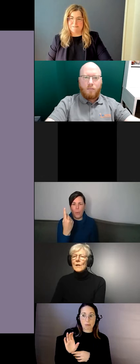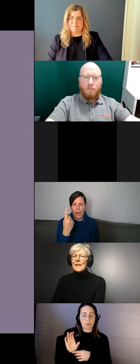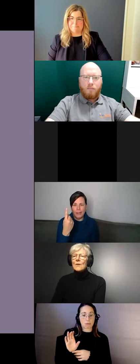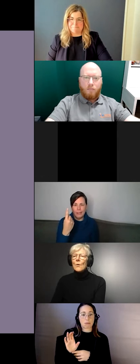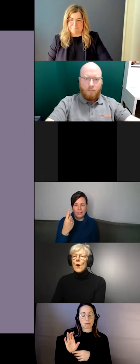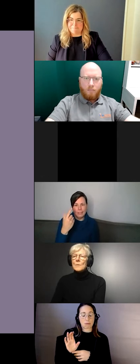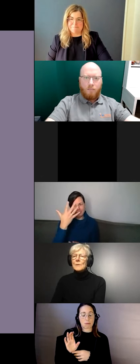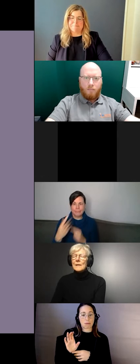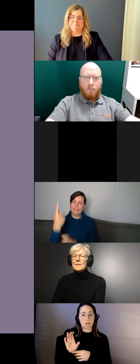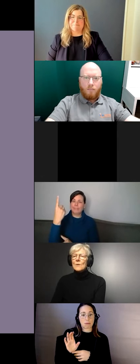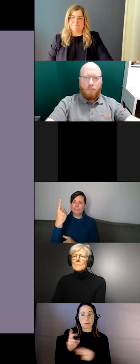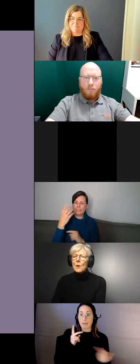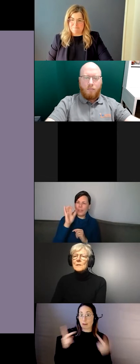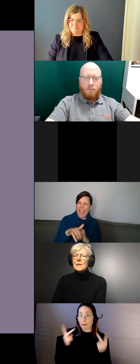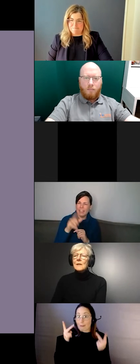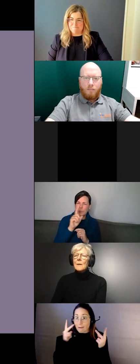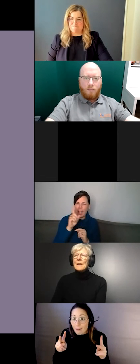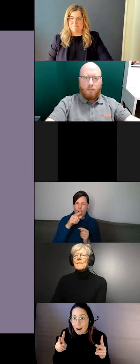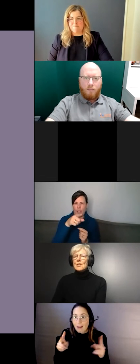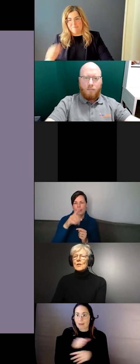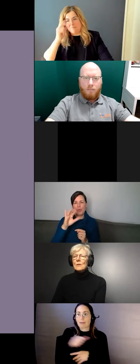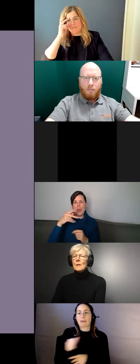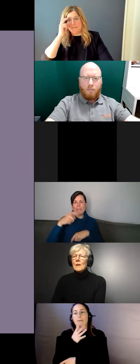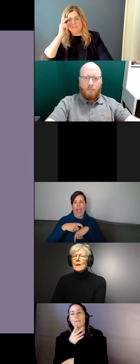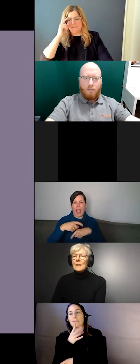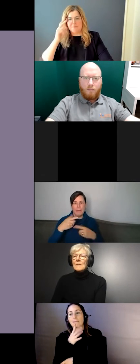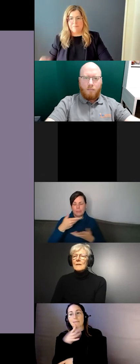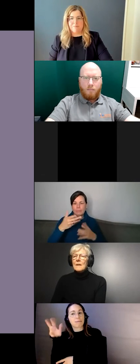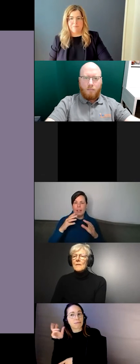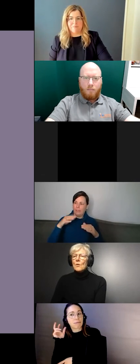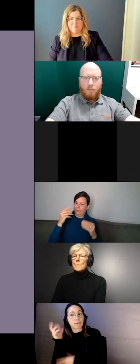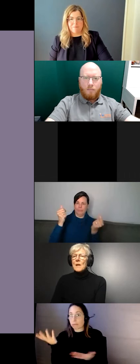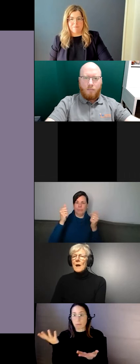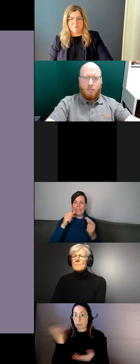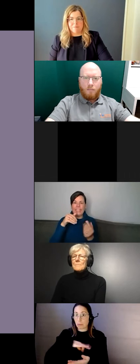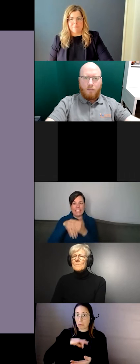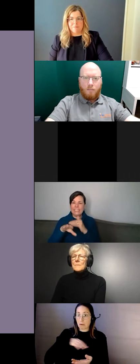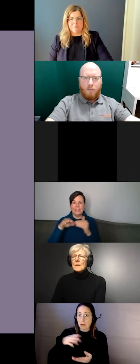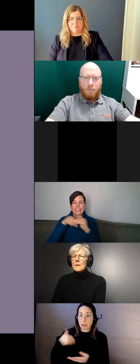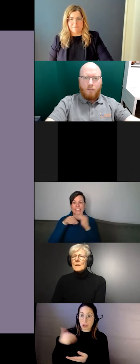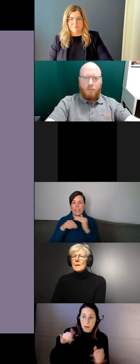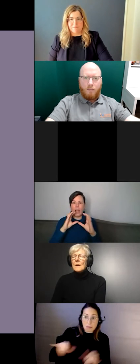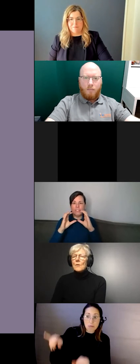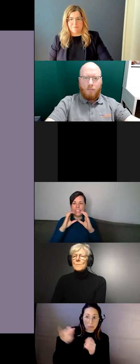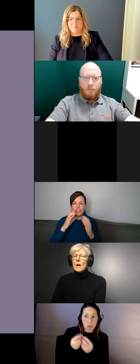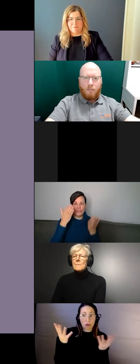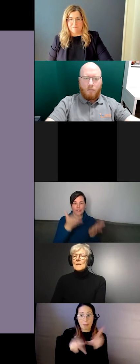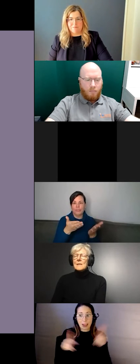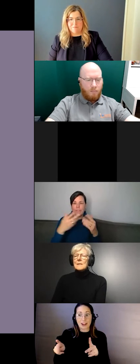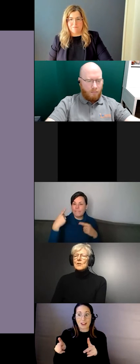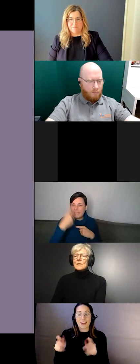visuellement, pas seulement par audio. Donc, ça bénéficie plusieurs personnes. Et CryptTime,